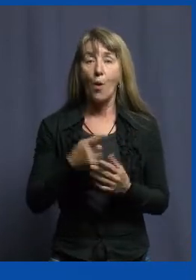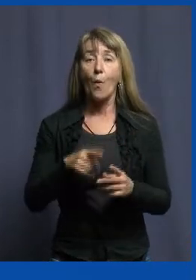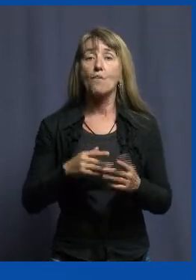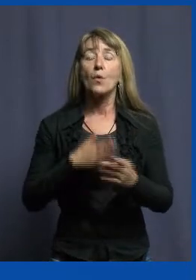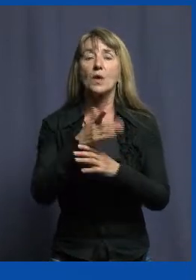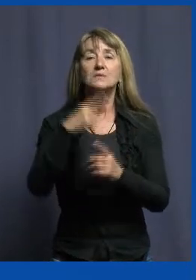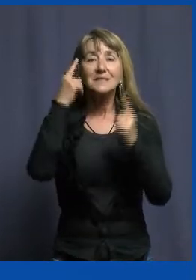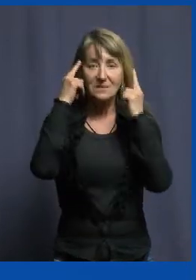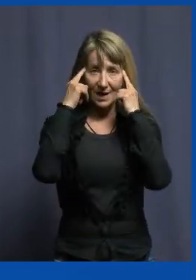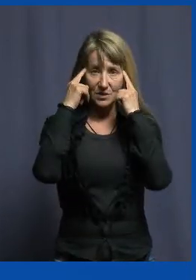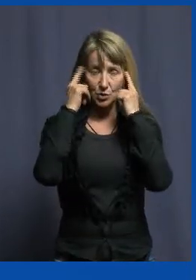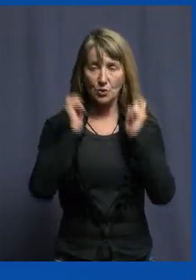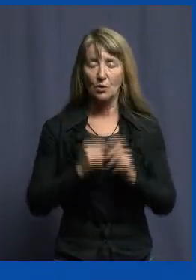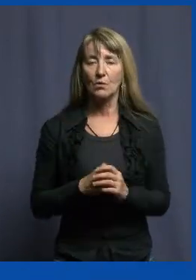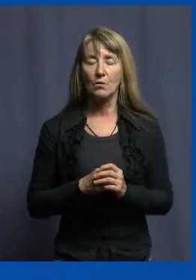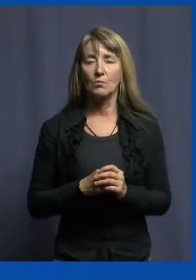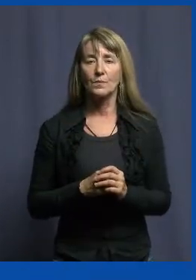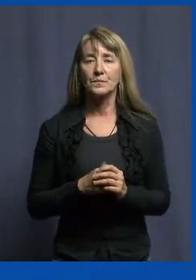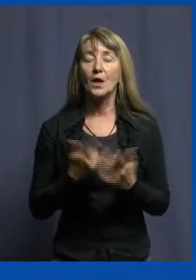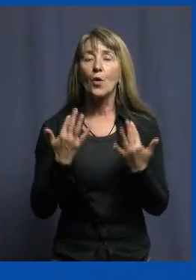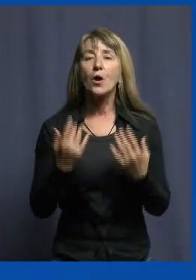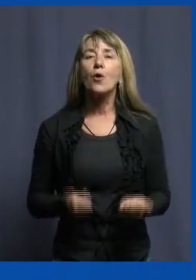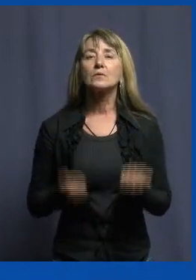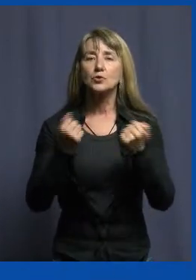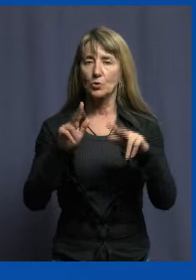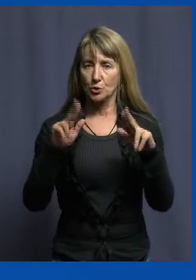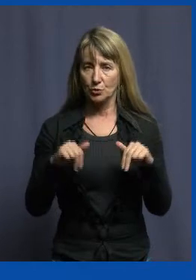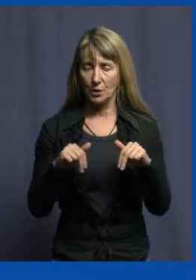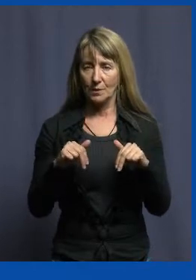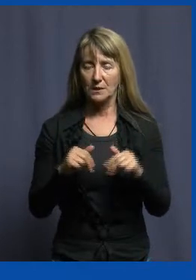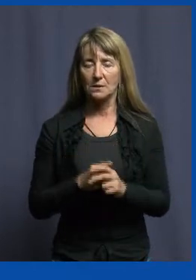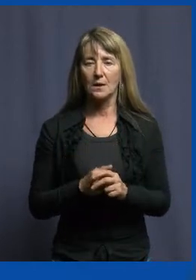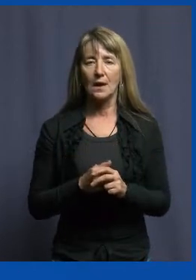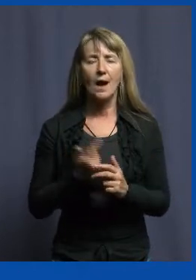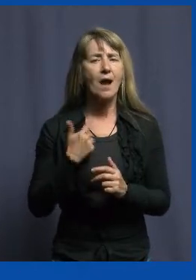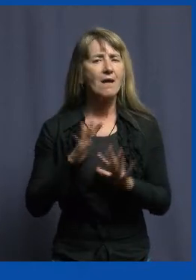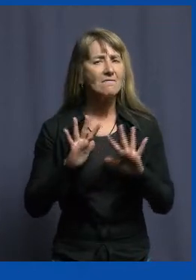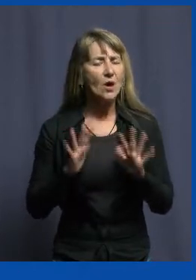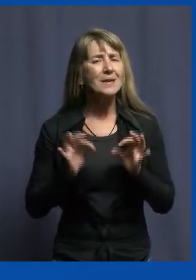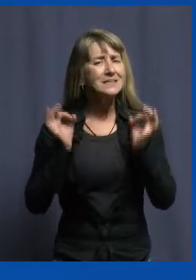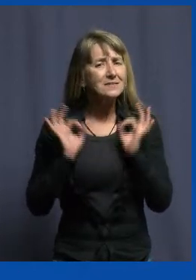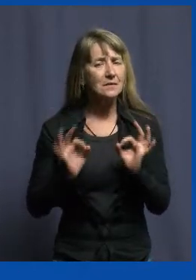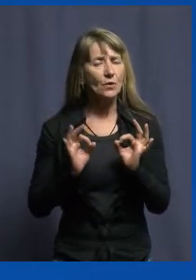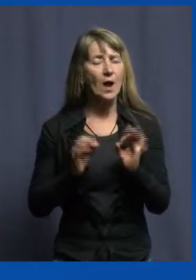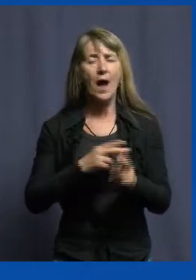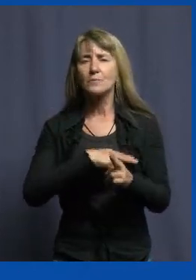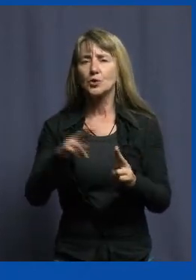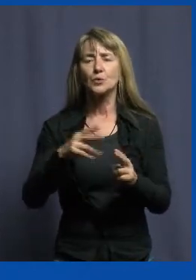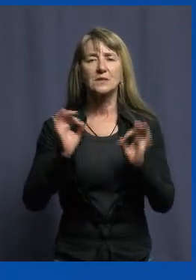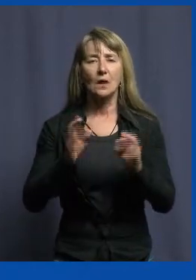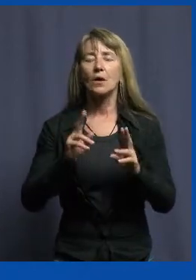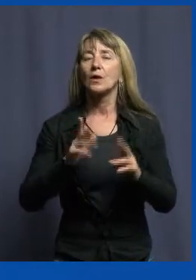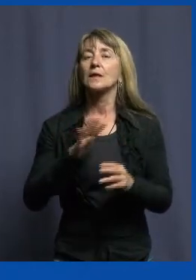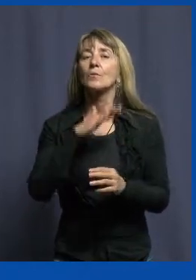ulazim svesno, svestan koliko teškoća ću da imam, ali veoma siguran, apsolutno siguran da mogu mnoge stvari